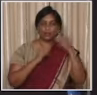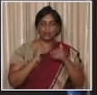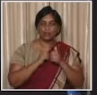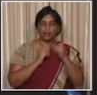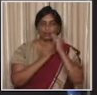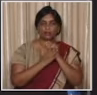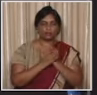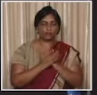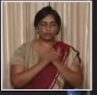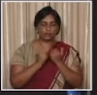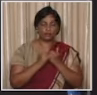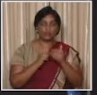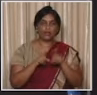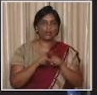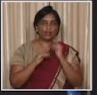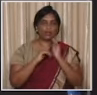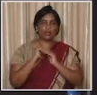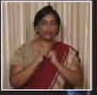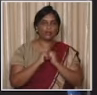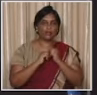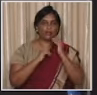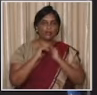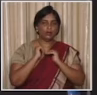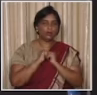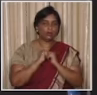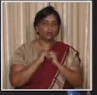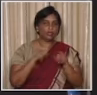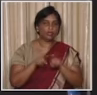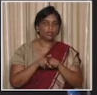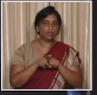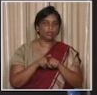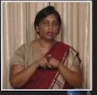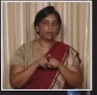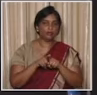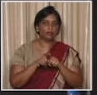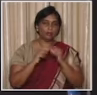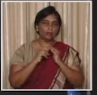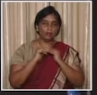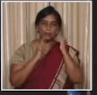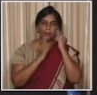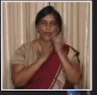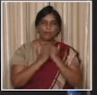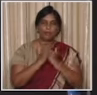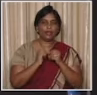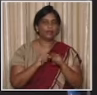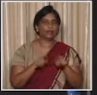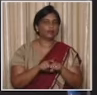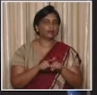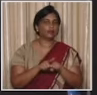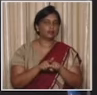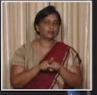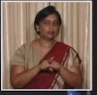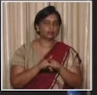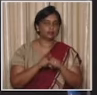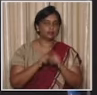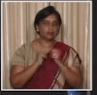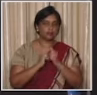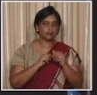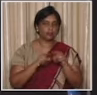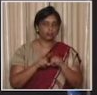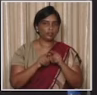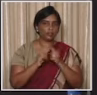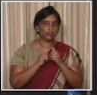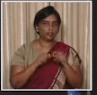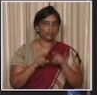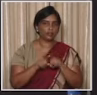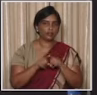ඇත්තෙන්ම ඒ ඇලර්ජික් රියක්ෂන් එක වුණ නිසා තමයි අපිට වගේ දෙයක් වුණා කියන එක දැනගන්න හම්බුනේ. ඒ පිළිබඳවත් අපි ආංශිකාරක